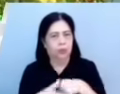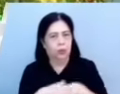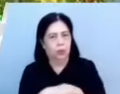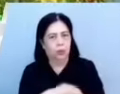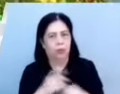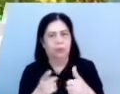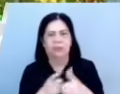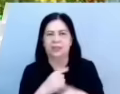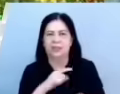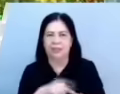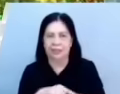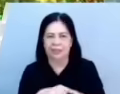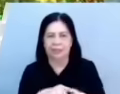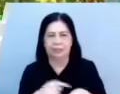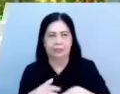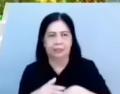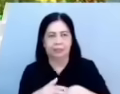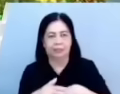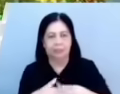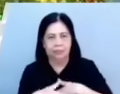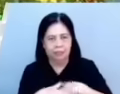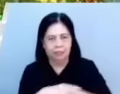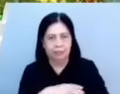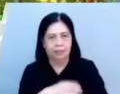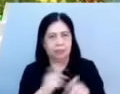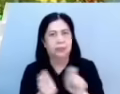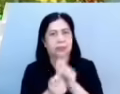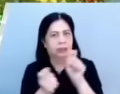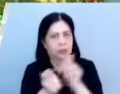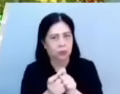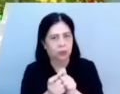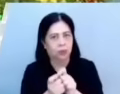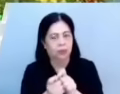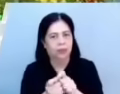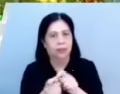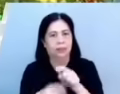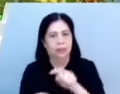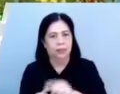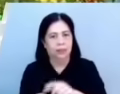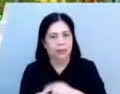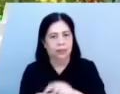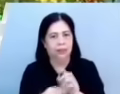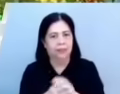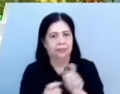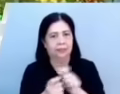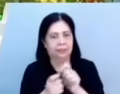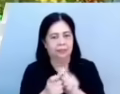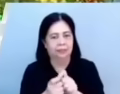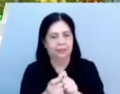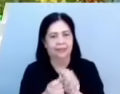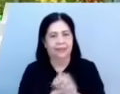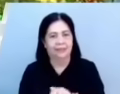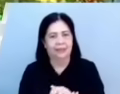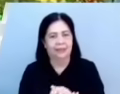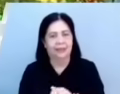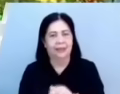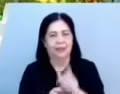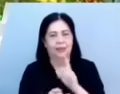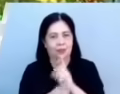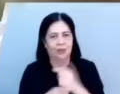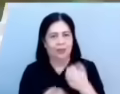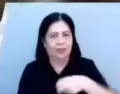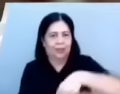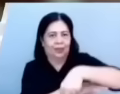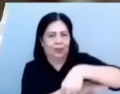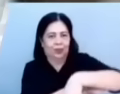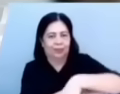pagbubuntis. Pero kung sakali man po, sakto naman po siya sa oras na timing po natin na manganak siya ngayong alas 12 ng madaling